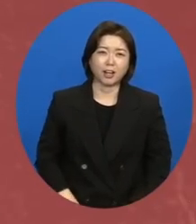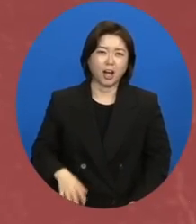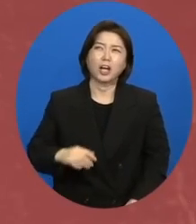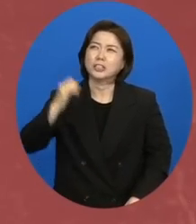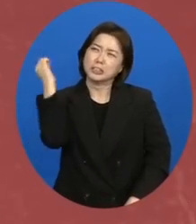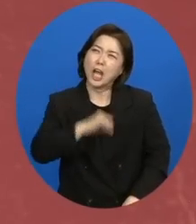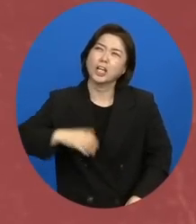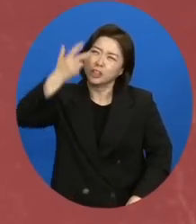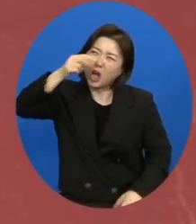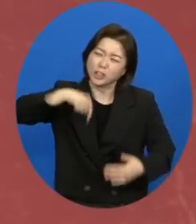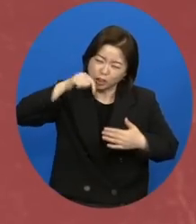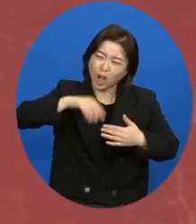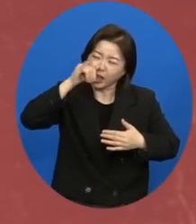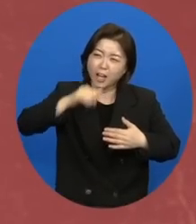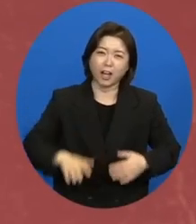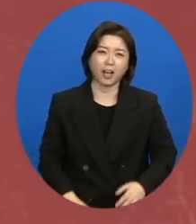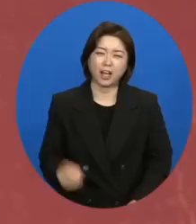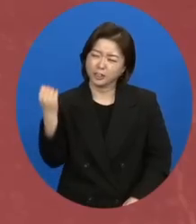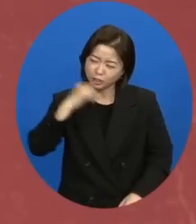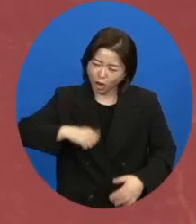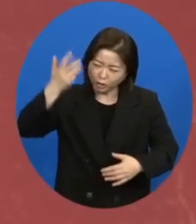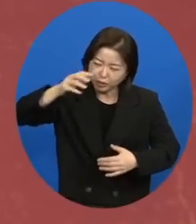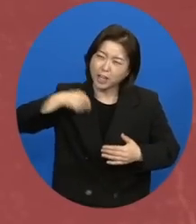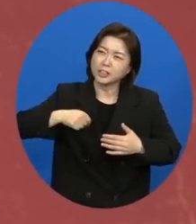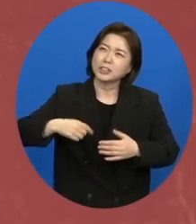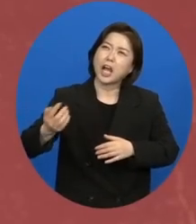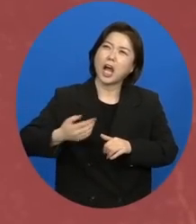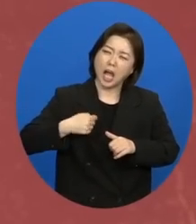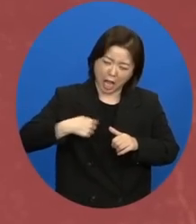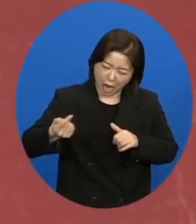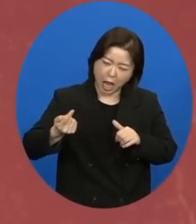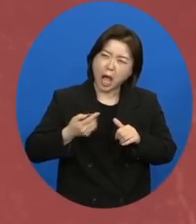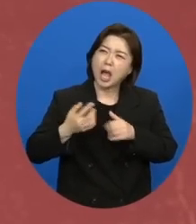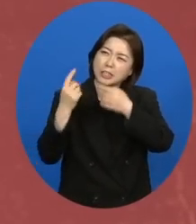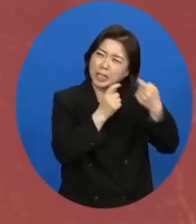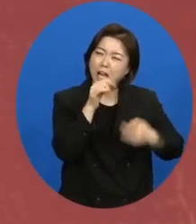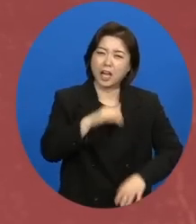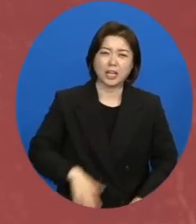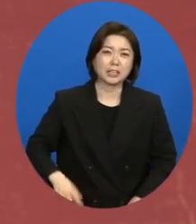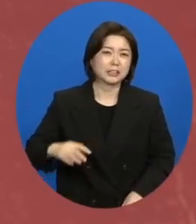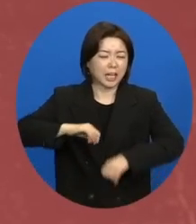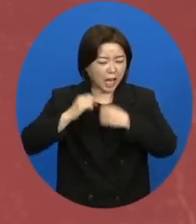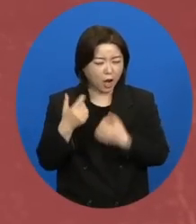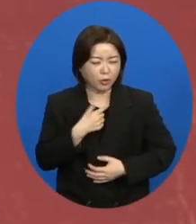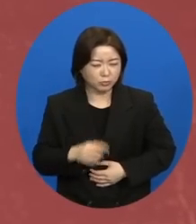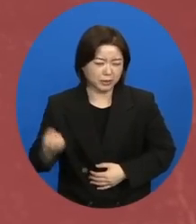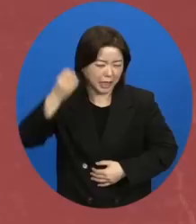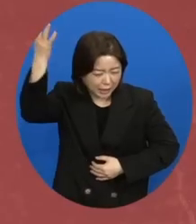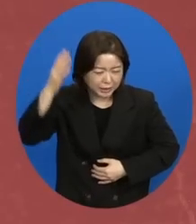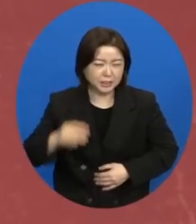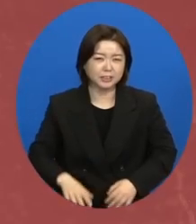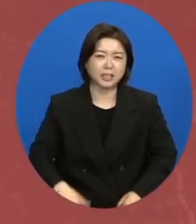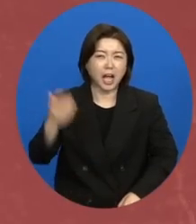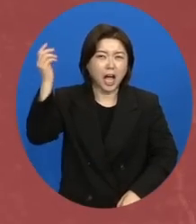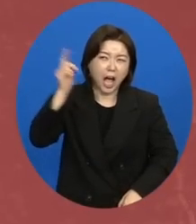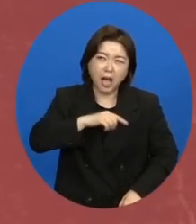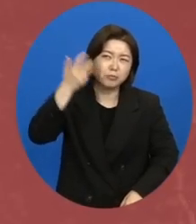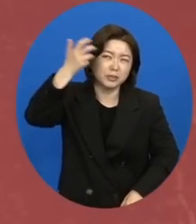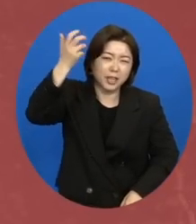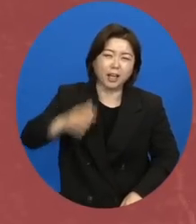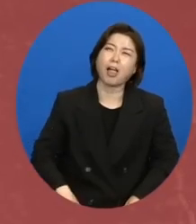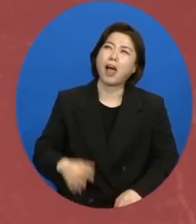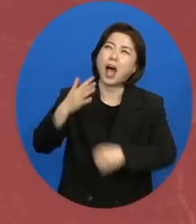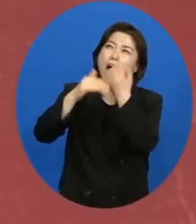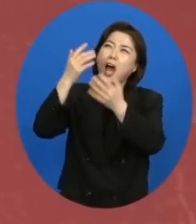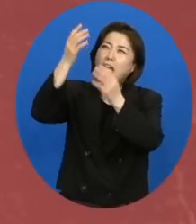영이야. 불순종의 영이 말을 안 듣게 만들어. 난 듣고 싶은데 잊어먹게 만드는 악한 영이 있어.